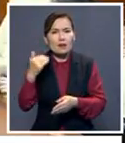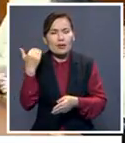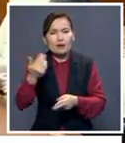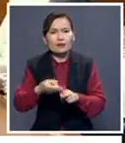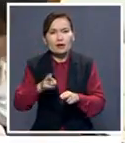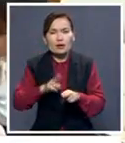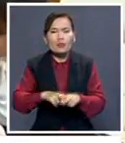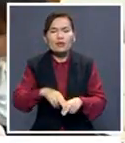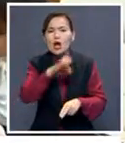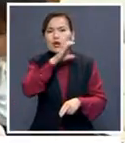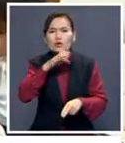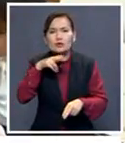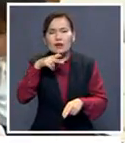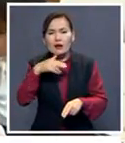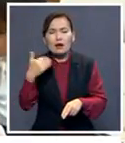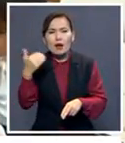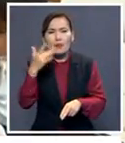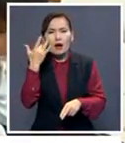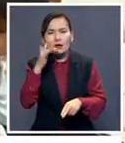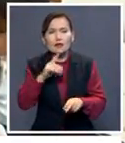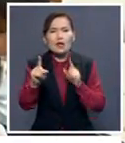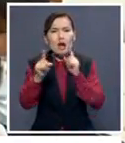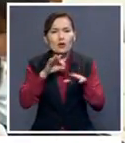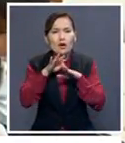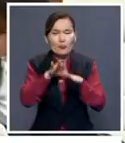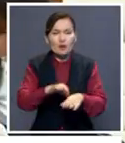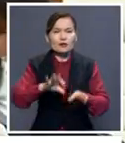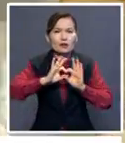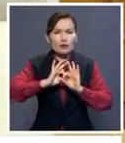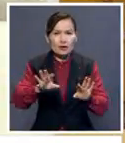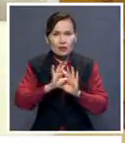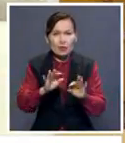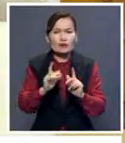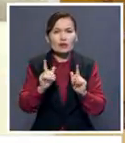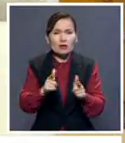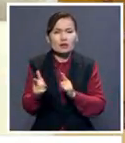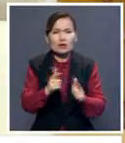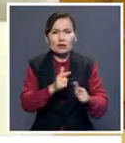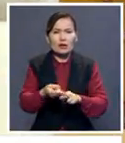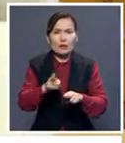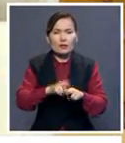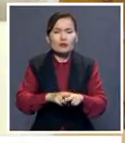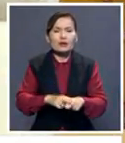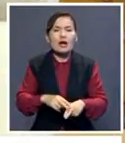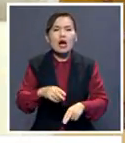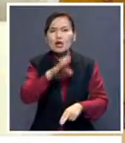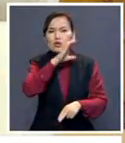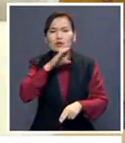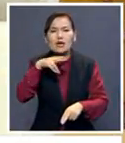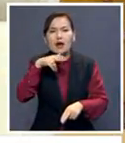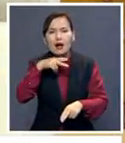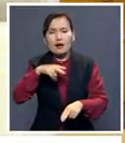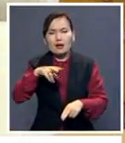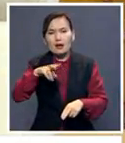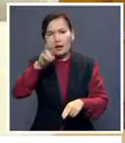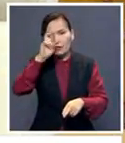тараптар Ким мен Дональд Трамп арасында екінші саммит өткізу детальдері бойынша келісуге жақын. Айта кетейін, Ким мен Трамп биыл